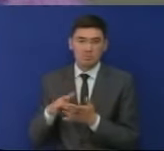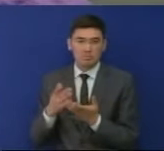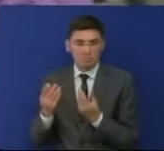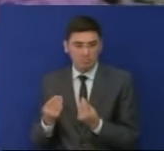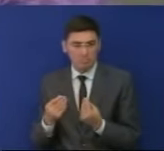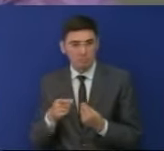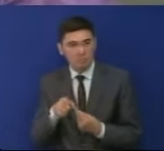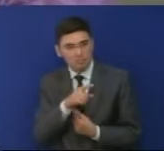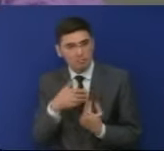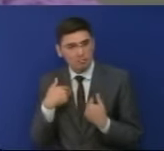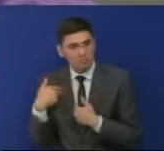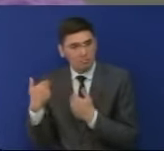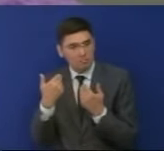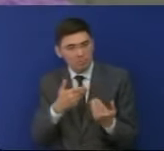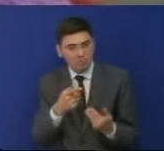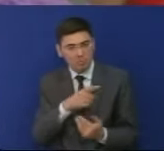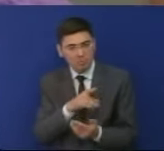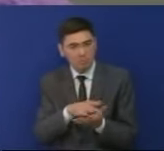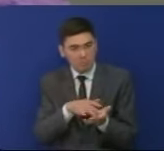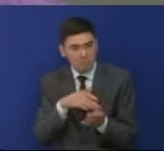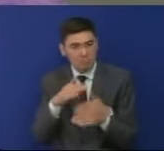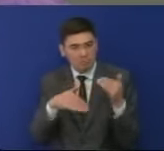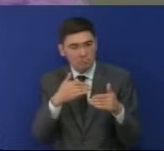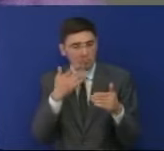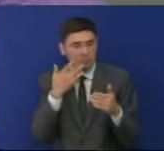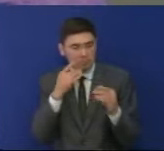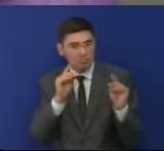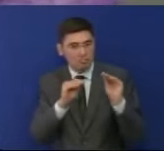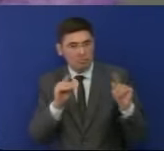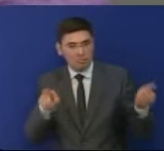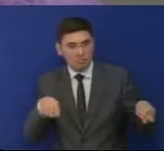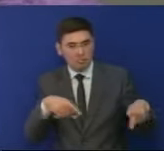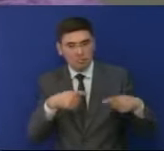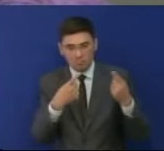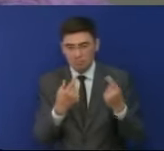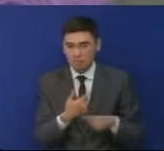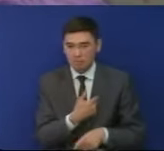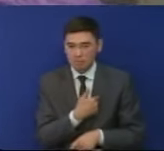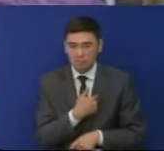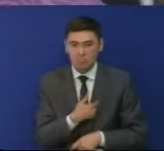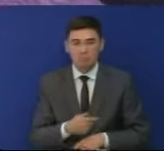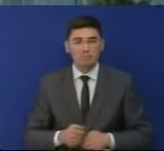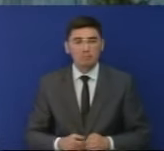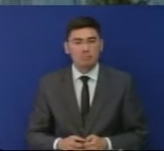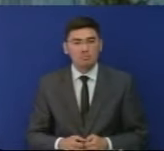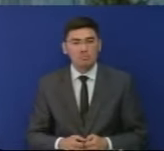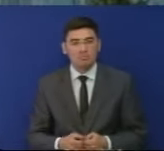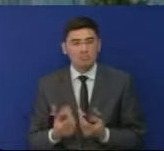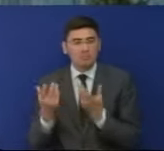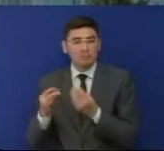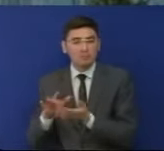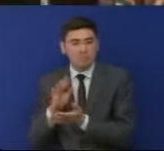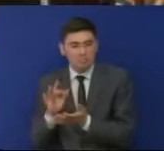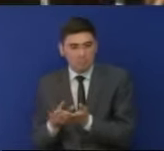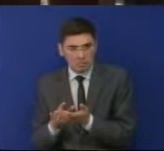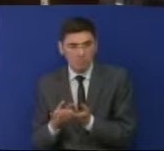праздником. Хочу, чтобы он дальше процветал, становил только все лучше, краше, продуктивнее. И спасибо большое. День города